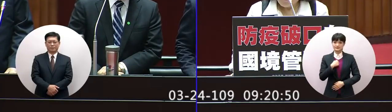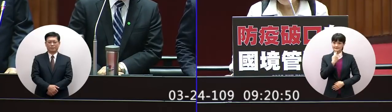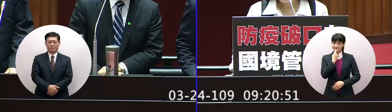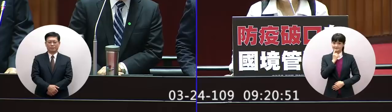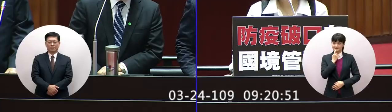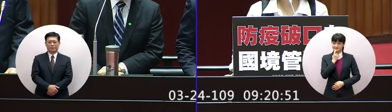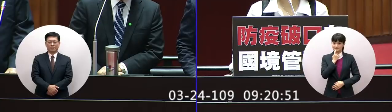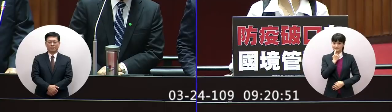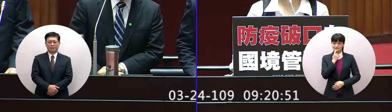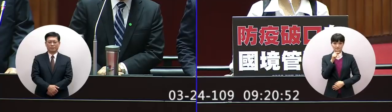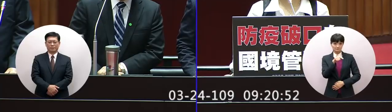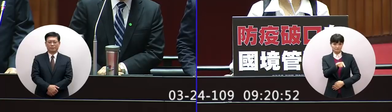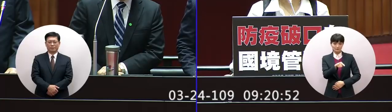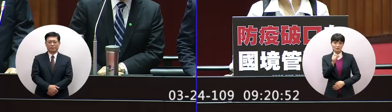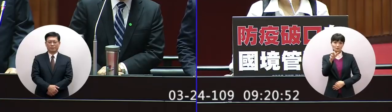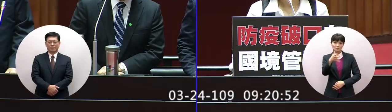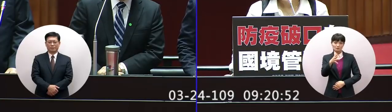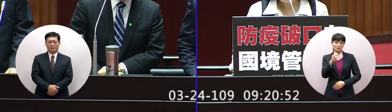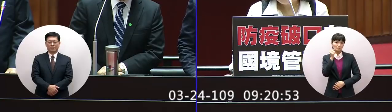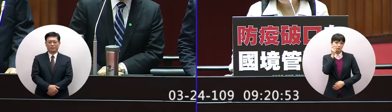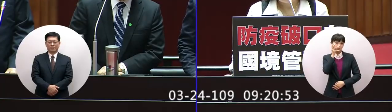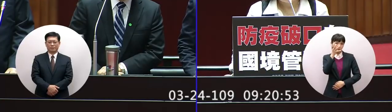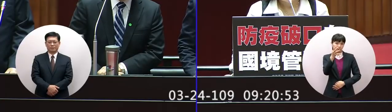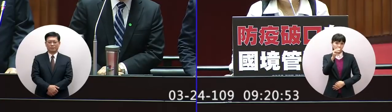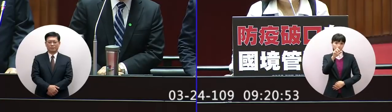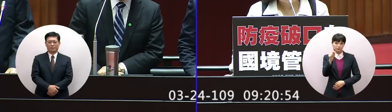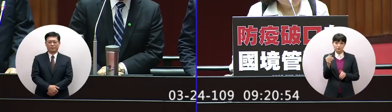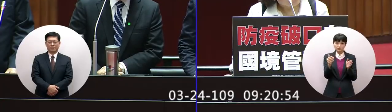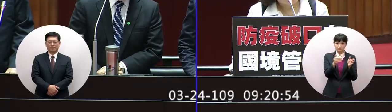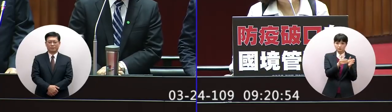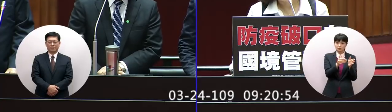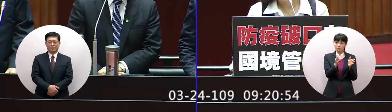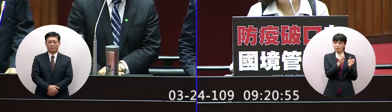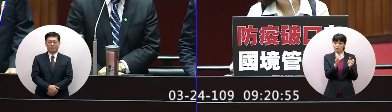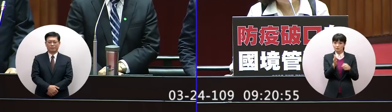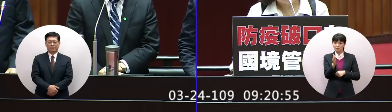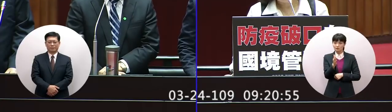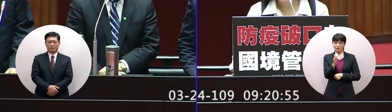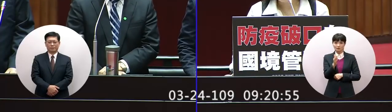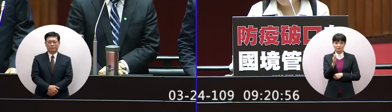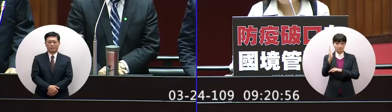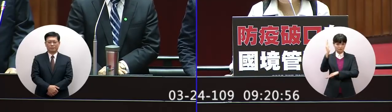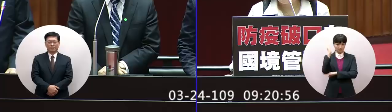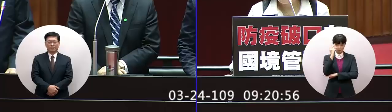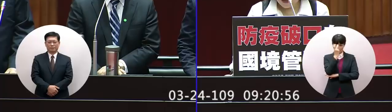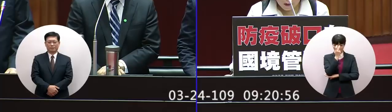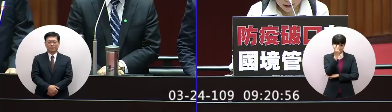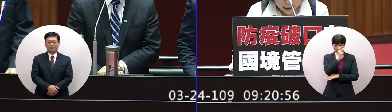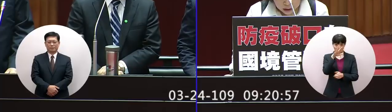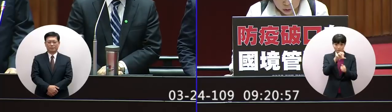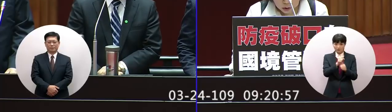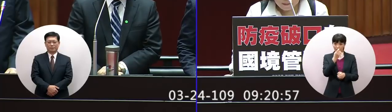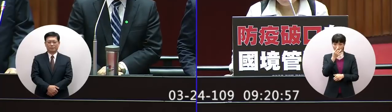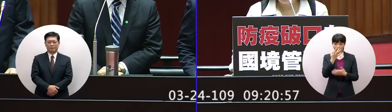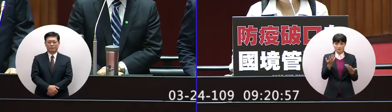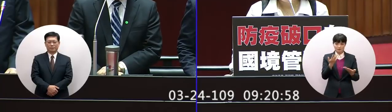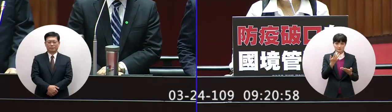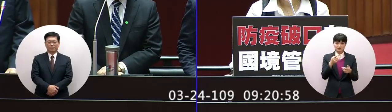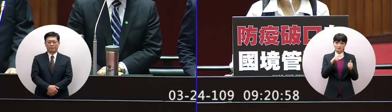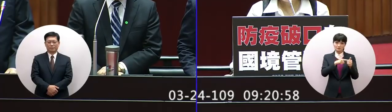是，为什么这4个多月来，政府查不出他是谁，从哪里来，要往哪里